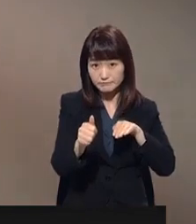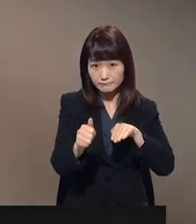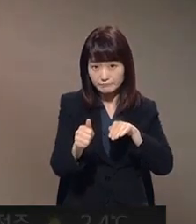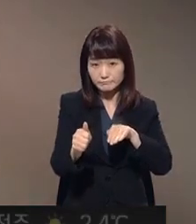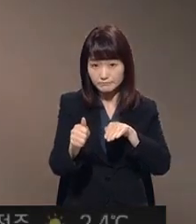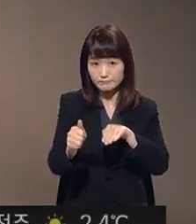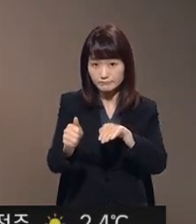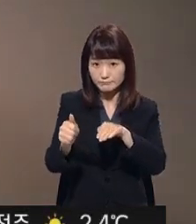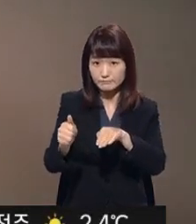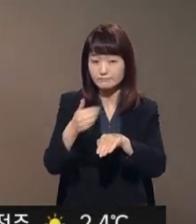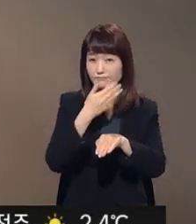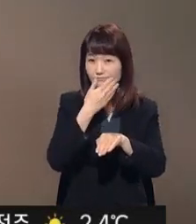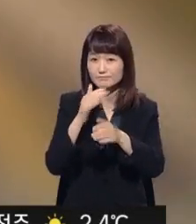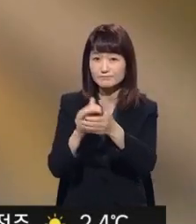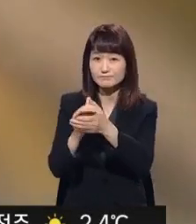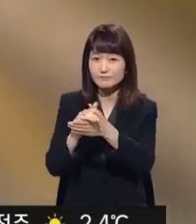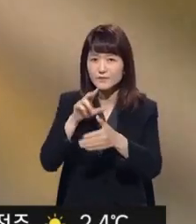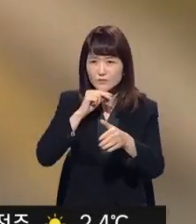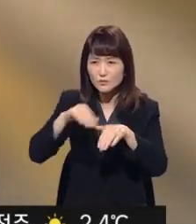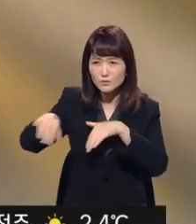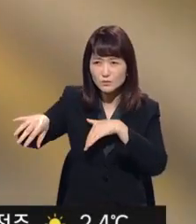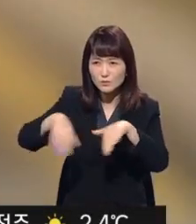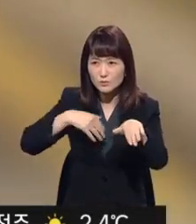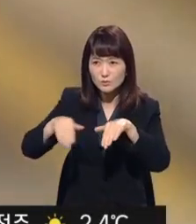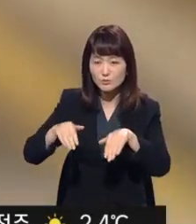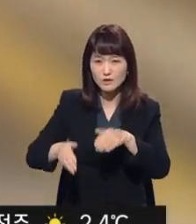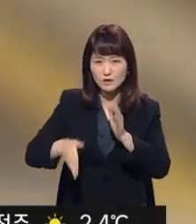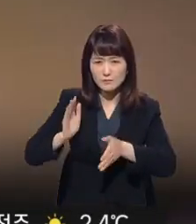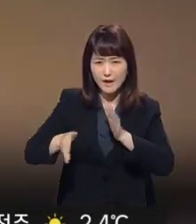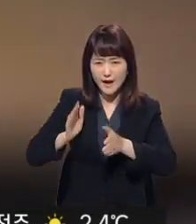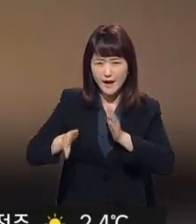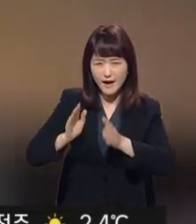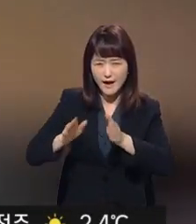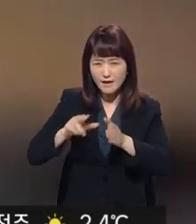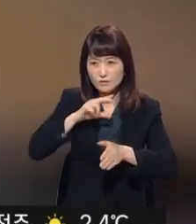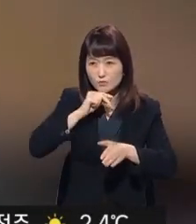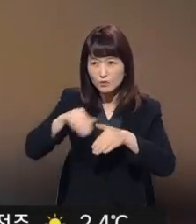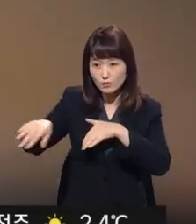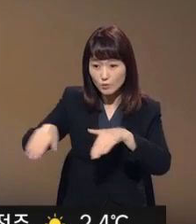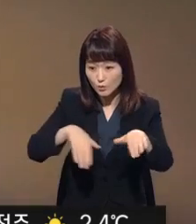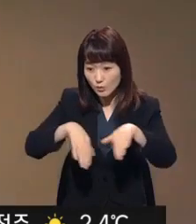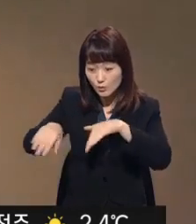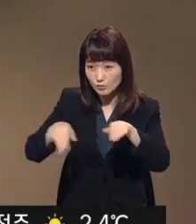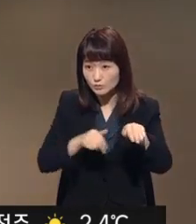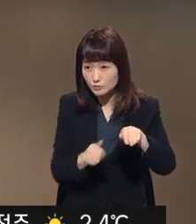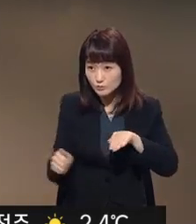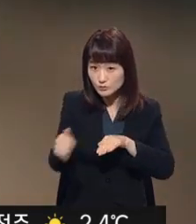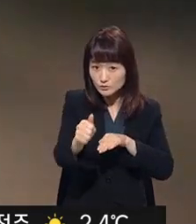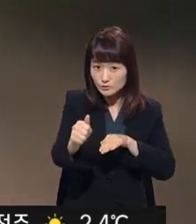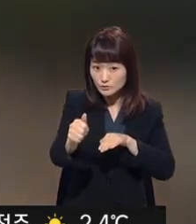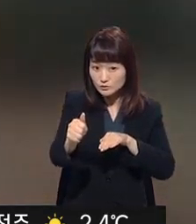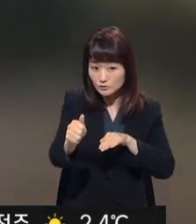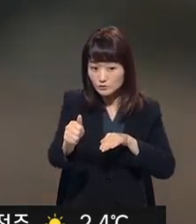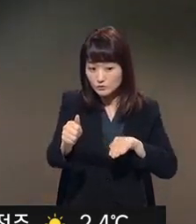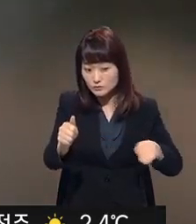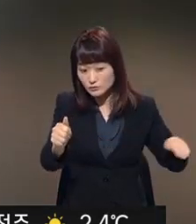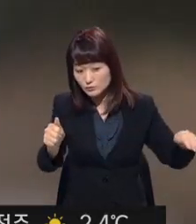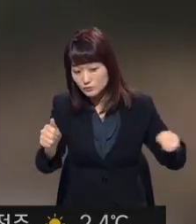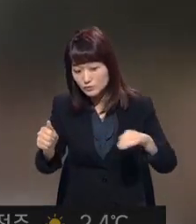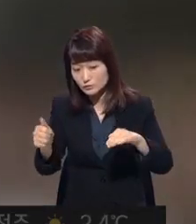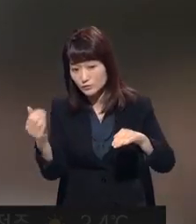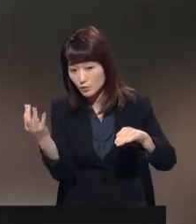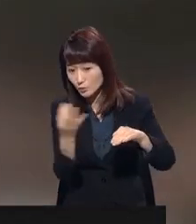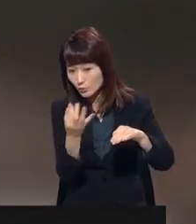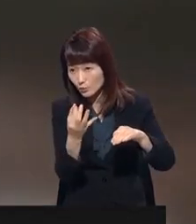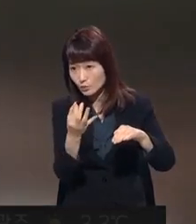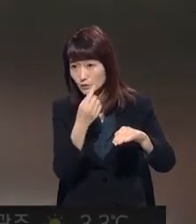따라가는데요. 귀여운 친구. 저렇게 달려가다가 골목으로 들어갔다가 또 차가 잘 따라오는지 확인하기도 하고요.